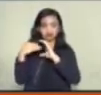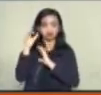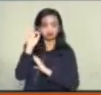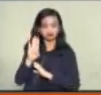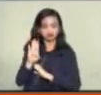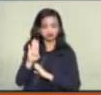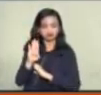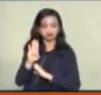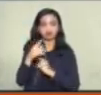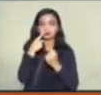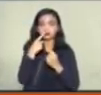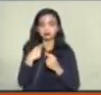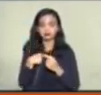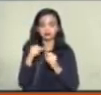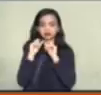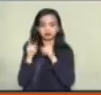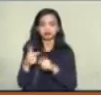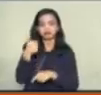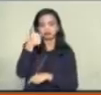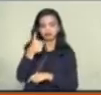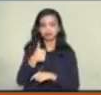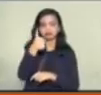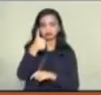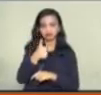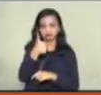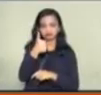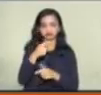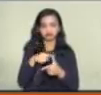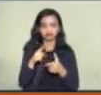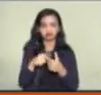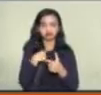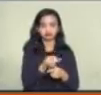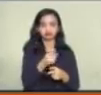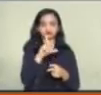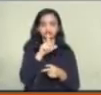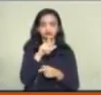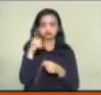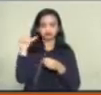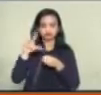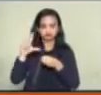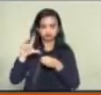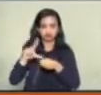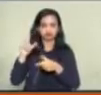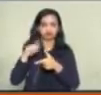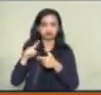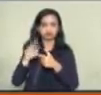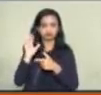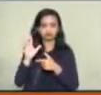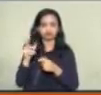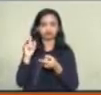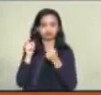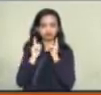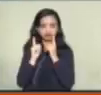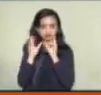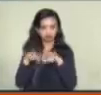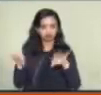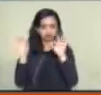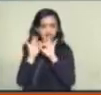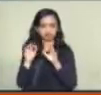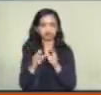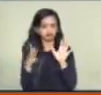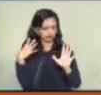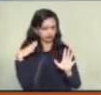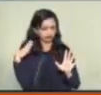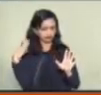idol. Reply lang nila, like lang po. Tapos, sabi ko, mag-load po sila. Kahit 30 lang, 15 lang, makausap po lang kayo. Puro, sabi ko po. Teka